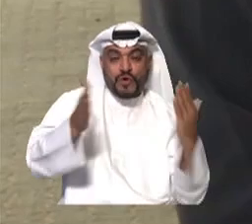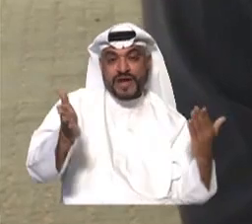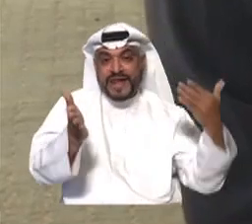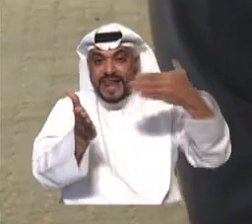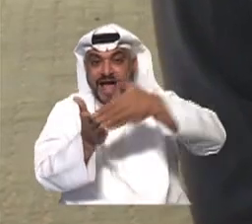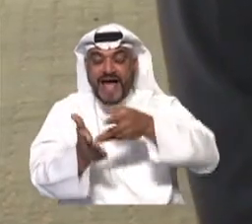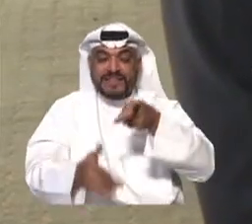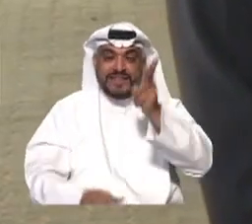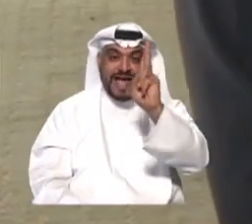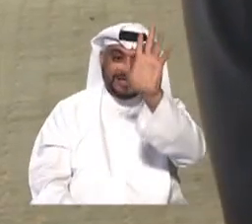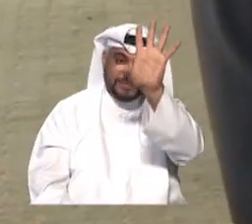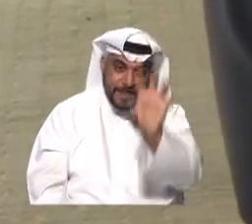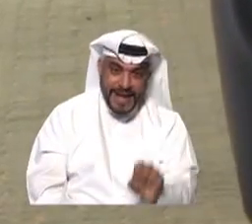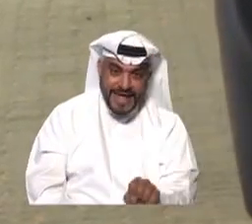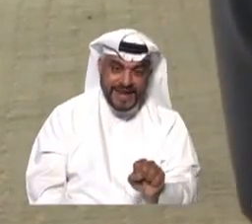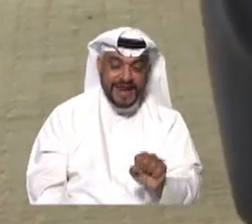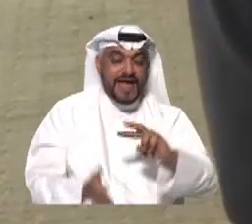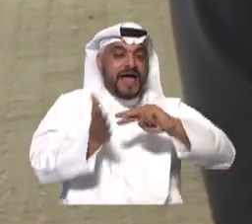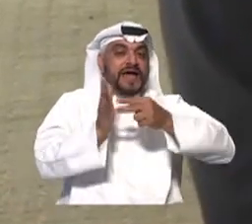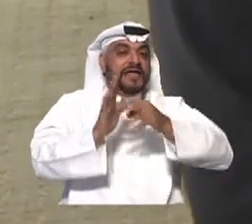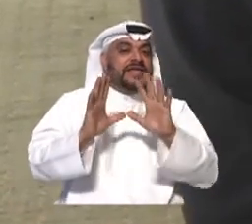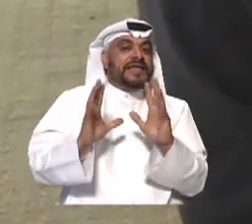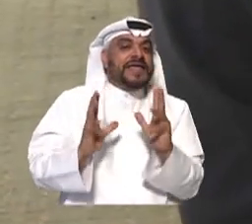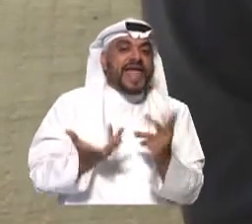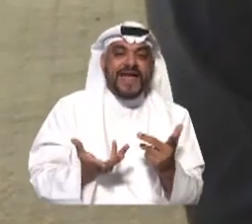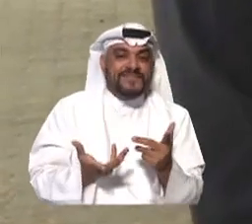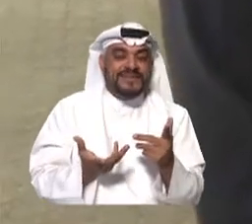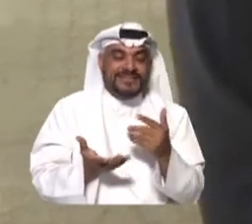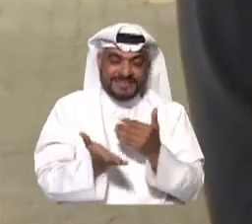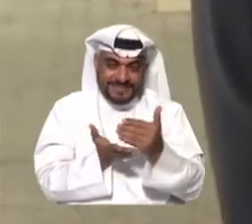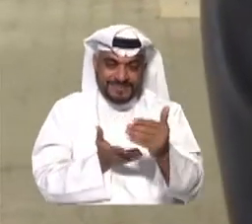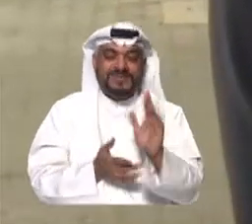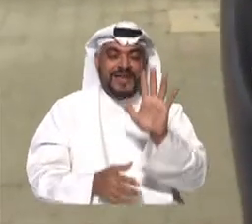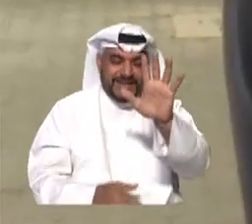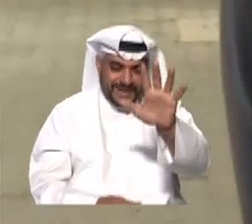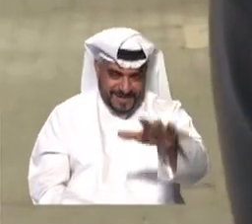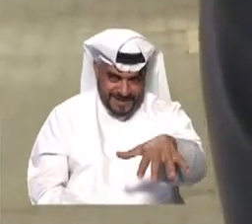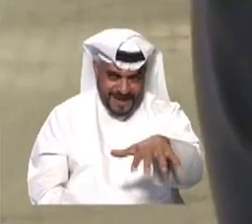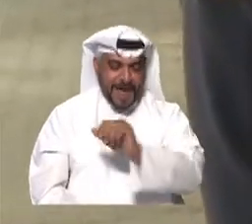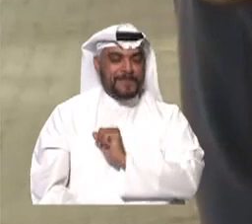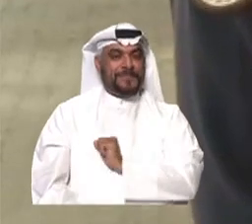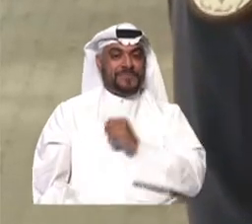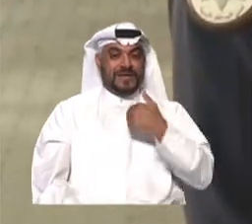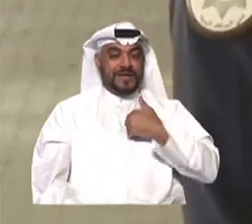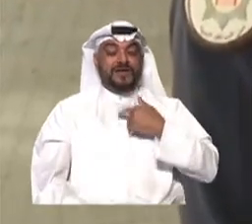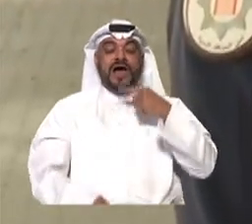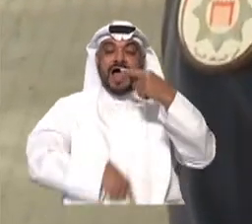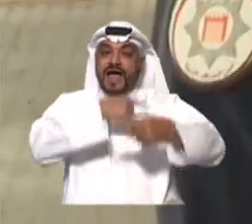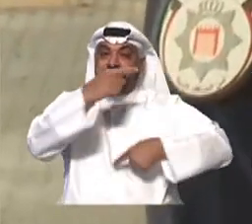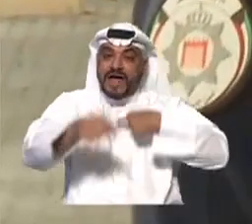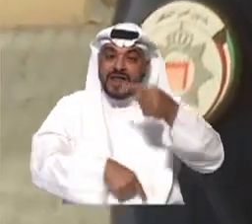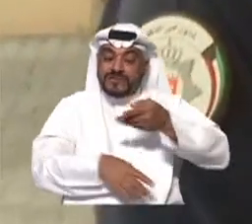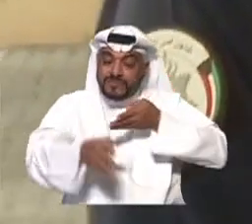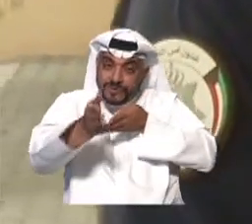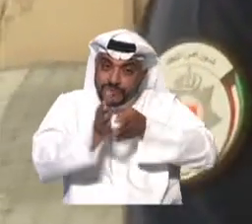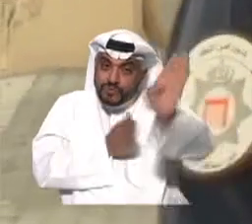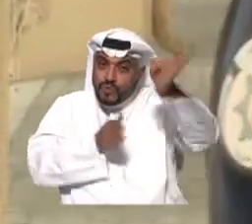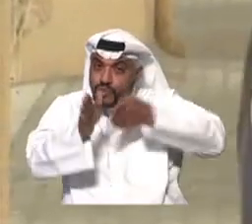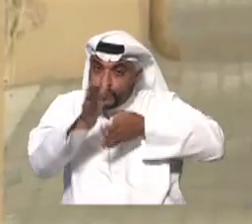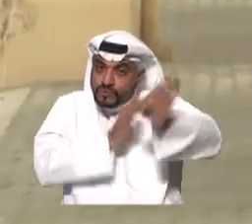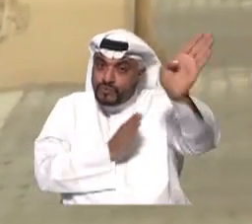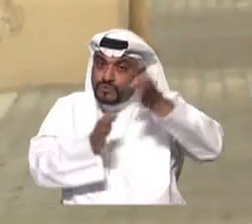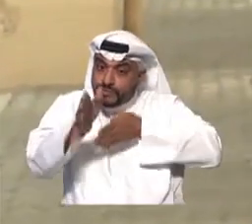12 مساء، نوضح أيضا طبيعة الدخول من خلال منفذ نويصيب. صحيح، المغادرة على مدار الساعة، أما بالنسبة